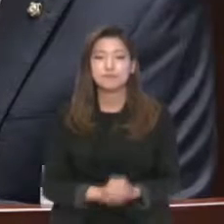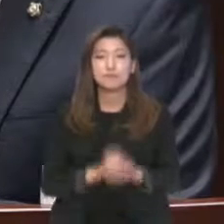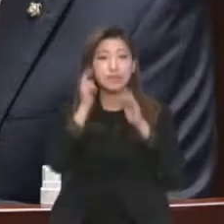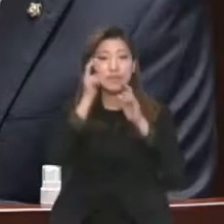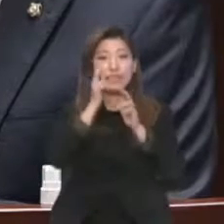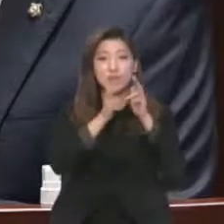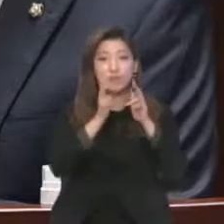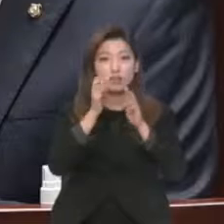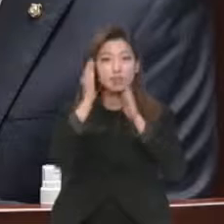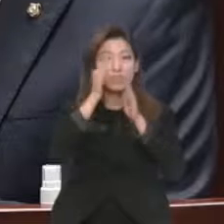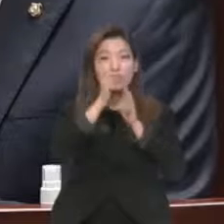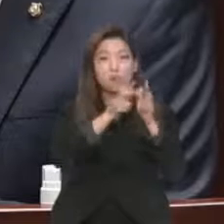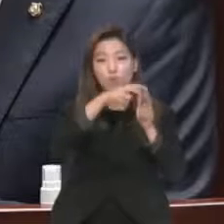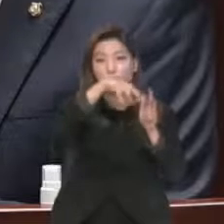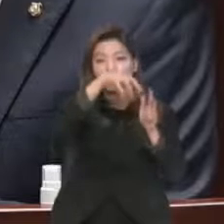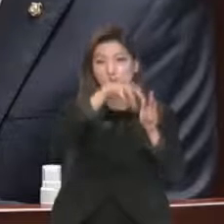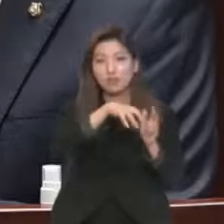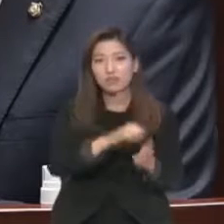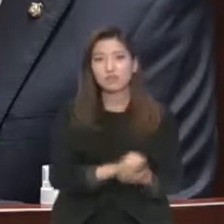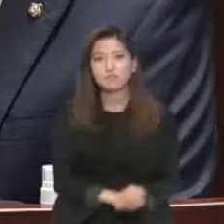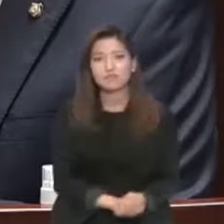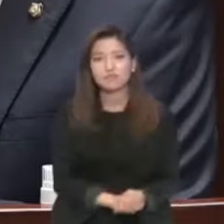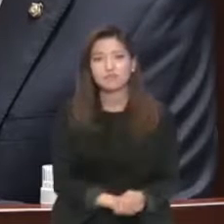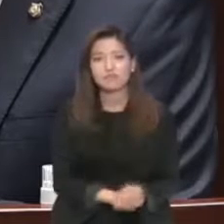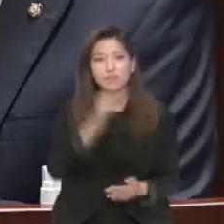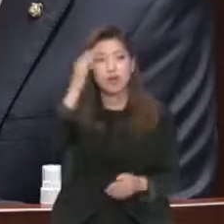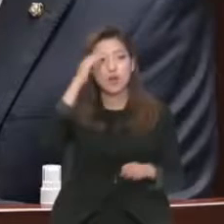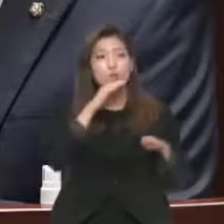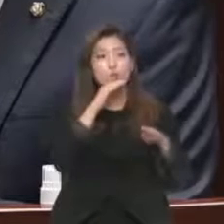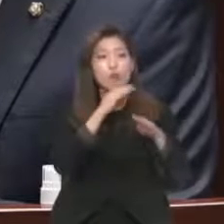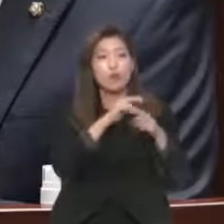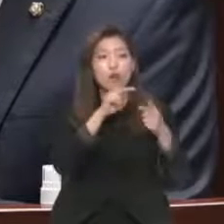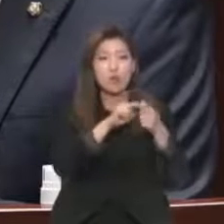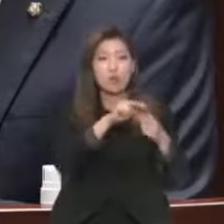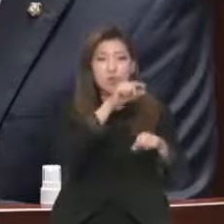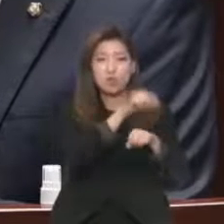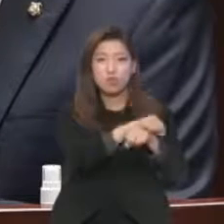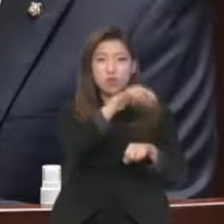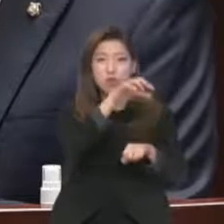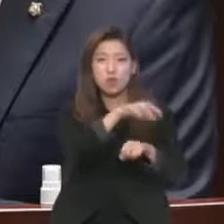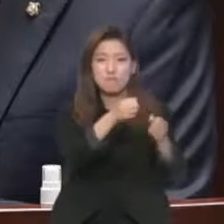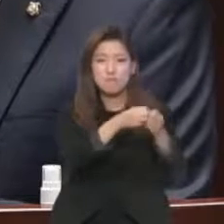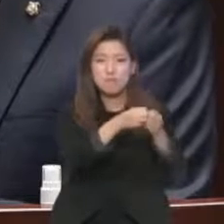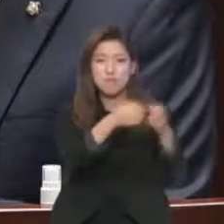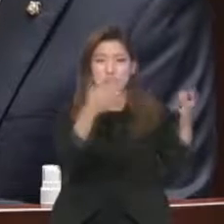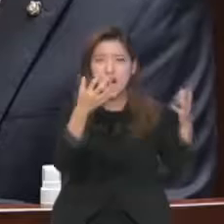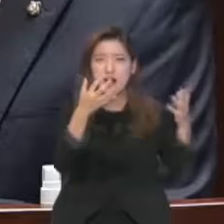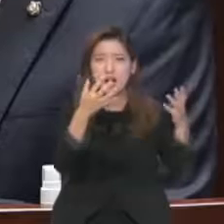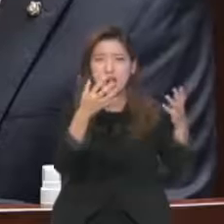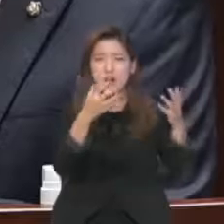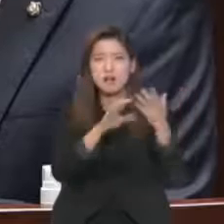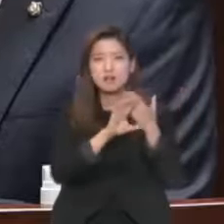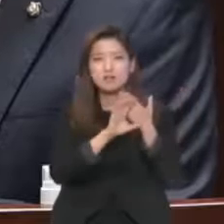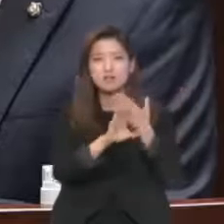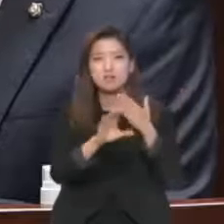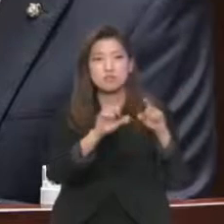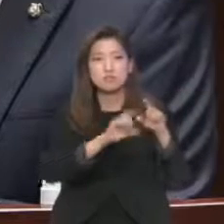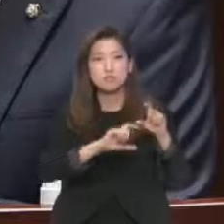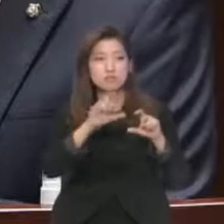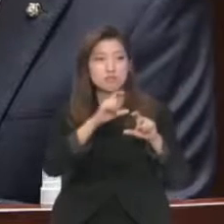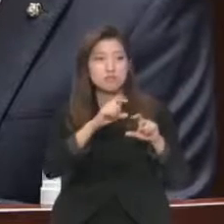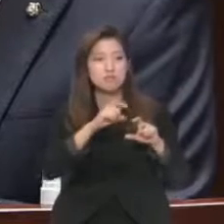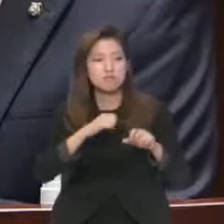개성공단에 있었던 그런 그 남북 간의 공동 연락사무소가 파괴된 이후에 더 격하게 전개될 수